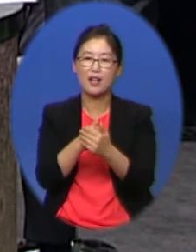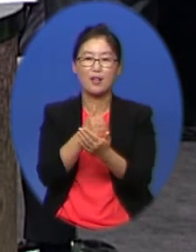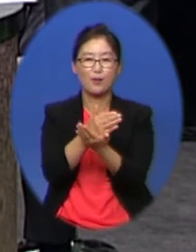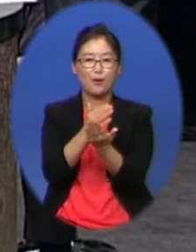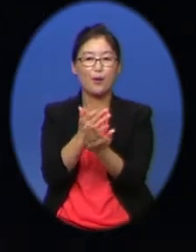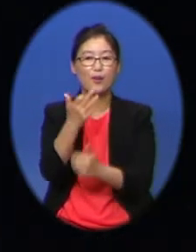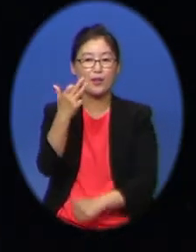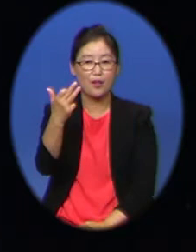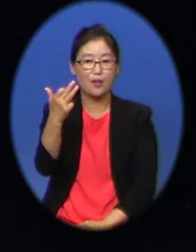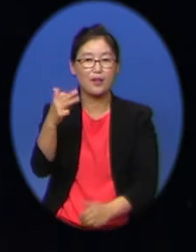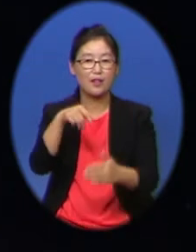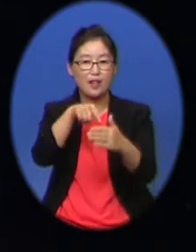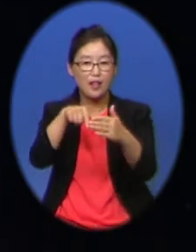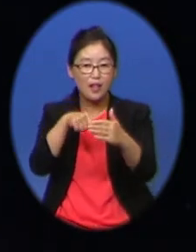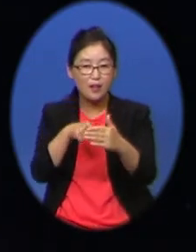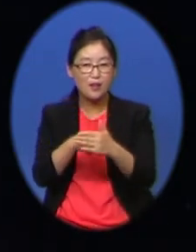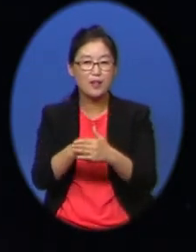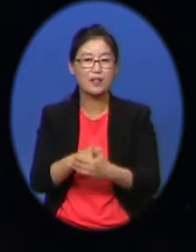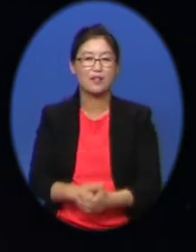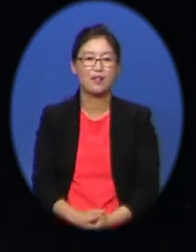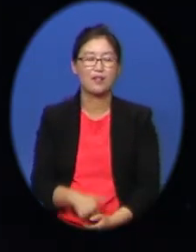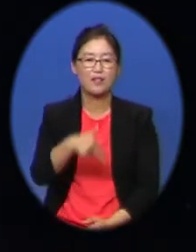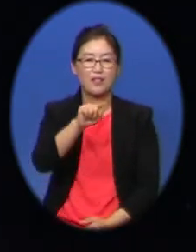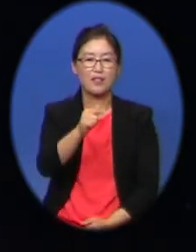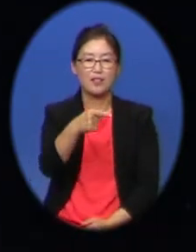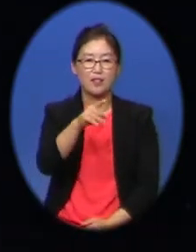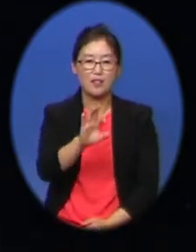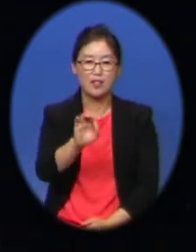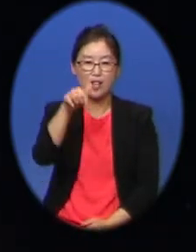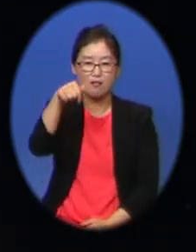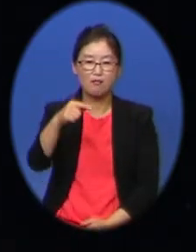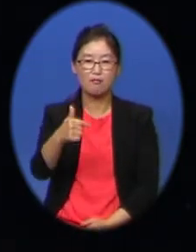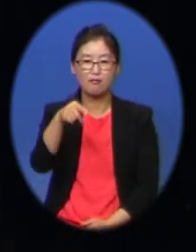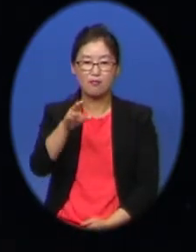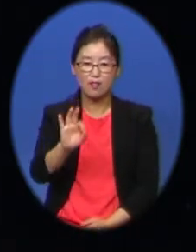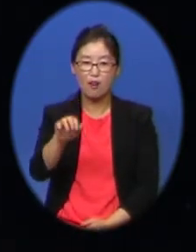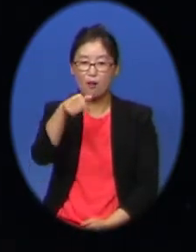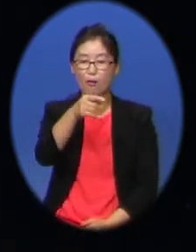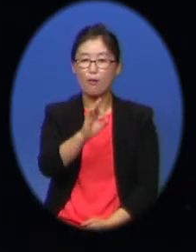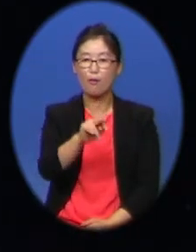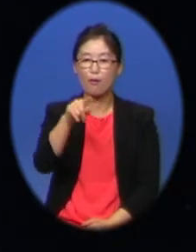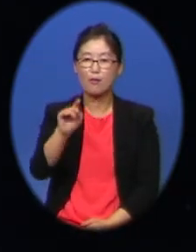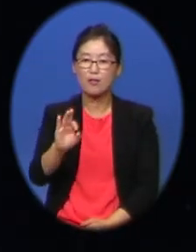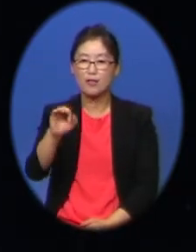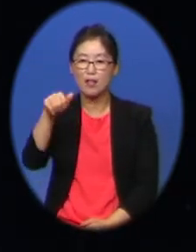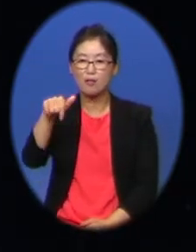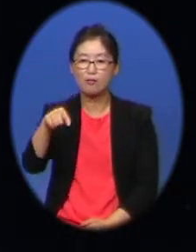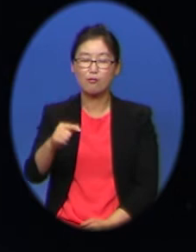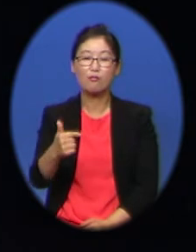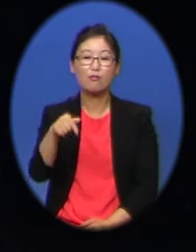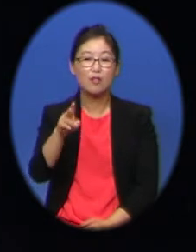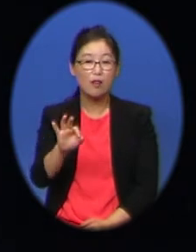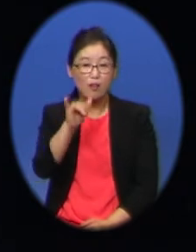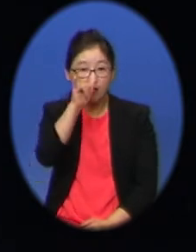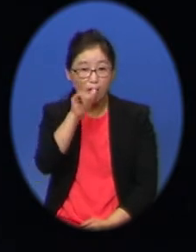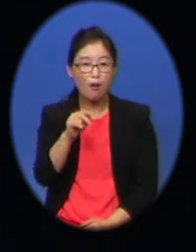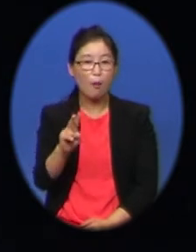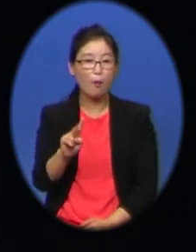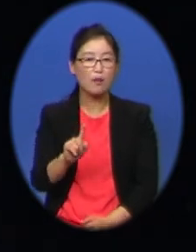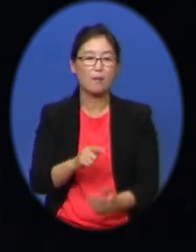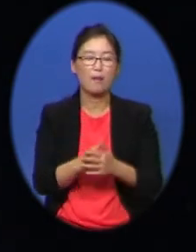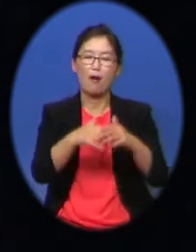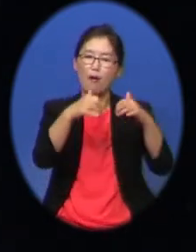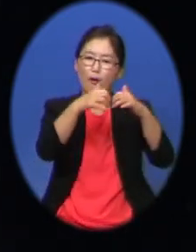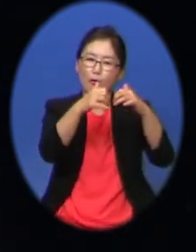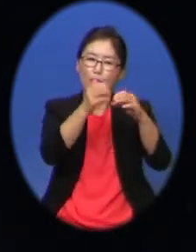유형 중에서 전상군경과 공상군경이 있습니다. 이 전상군경은 전투에서 부상을 입으신